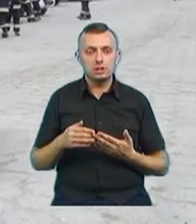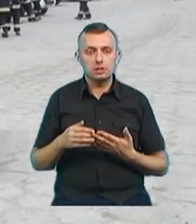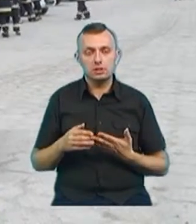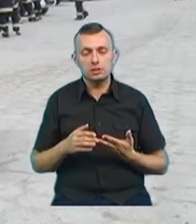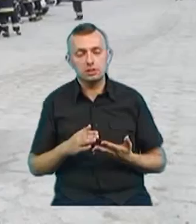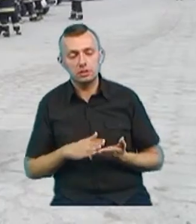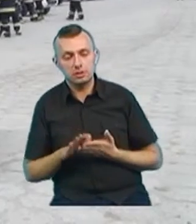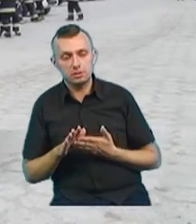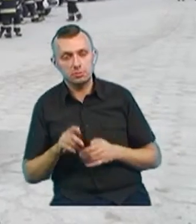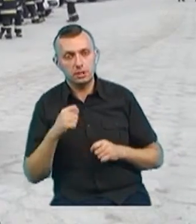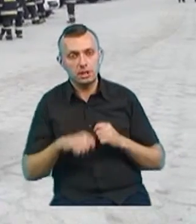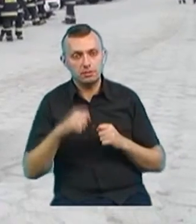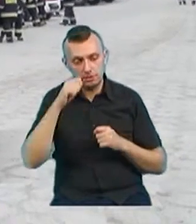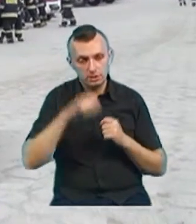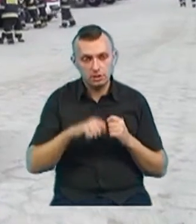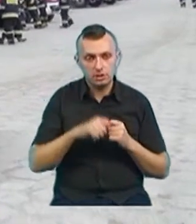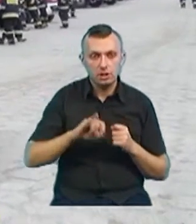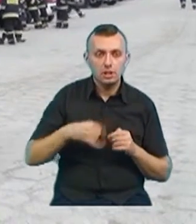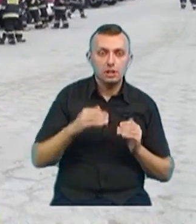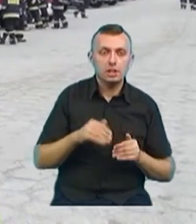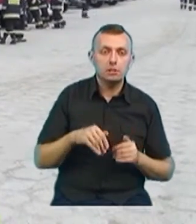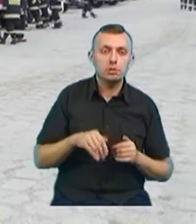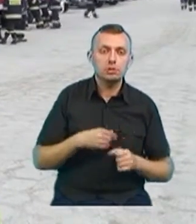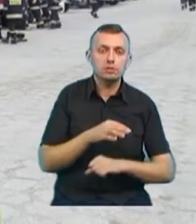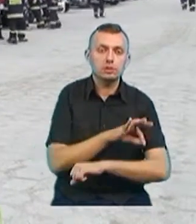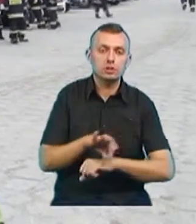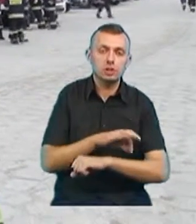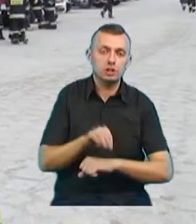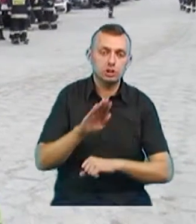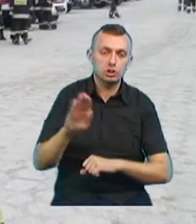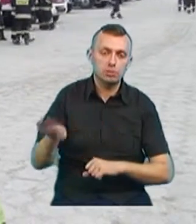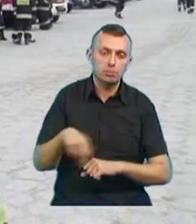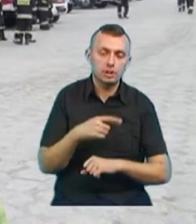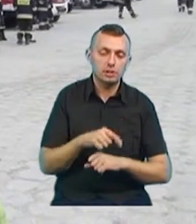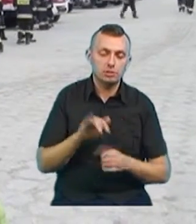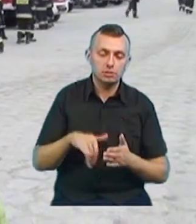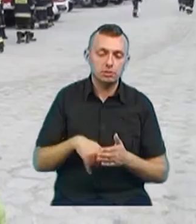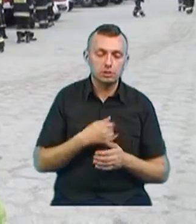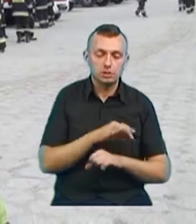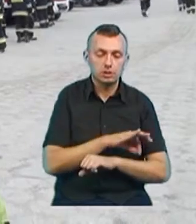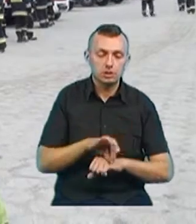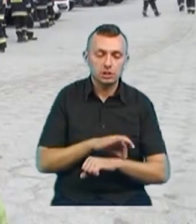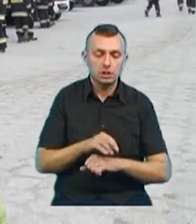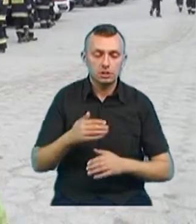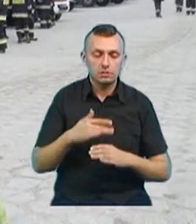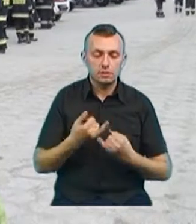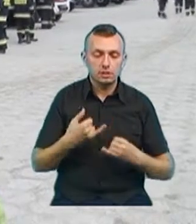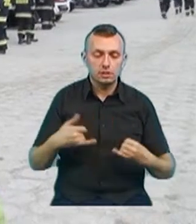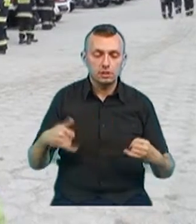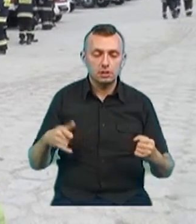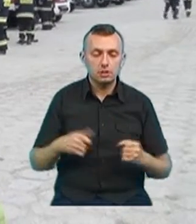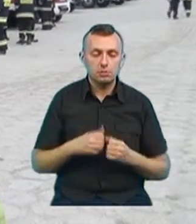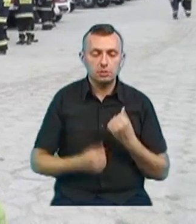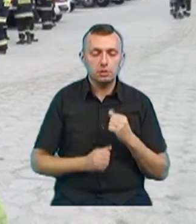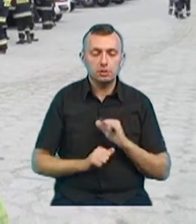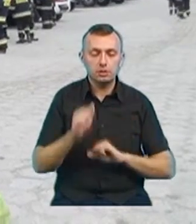sprawdzenie możliwości taktycznych kompanii gaśniczej Kutno, sił wydzielonych z systemu